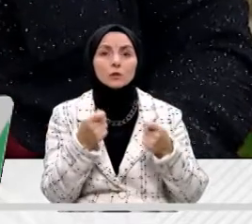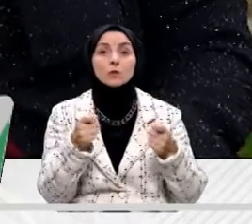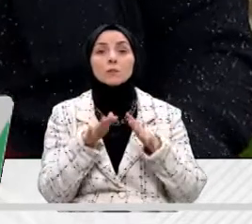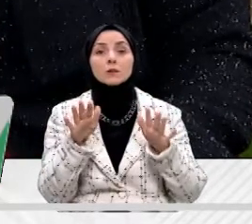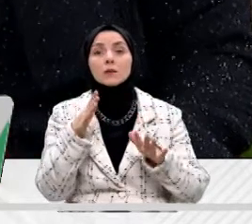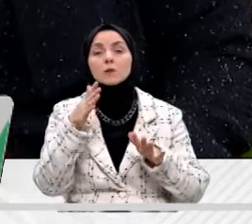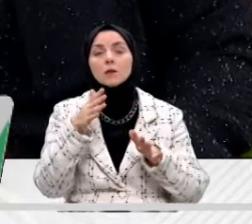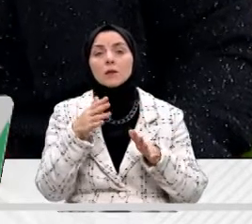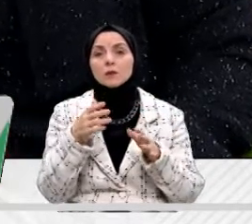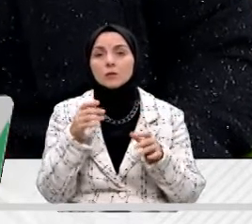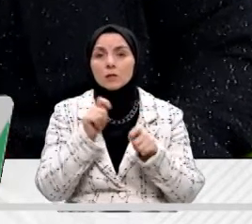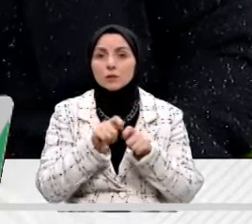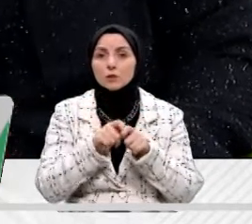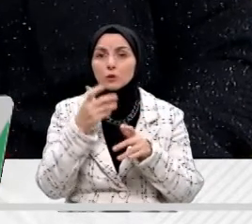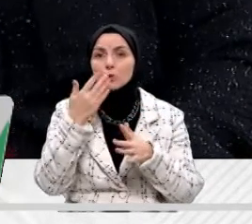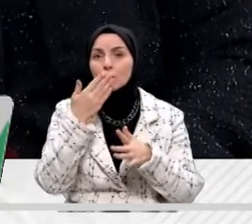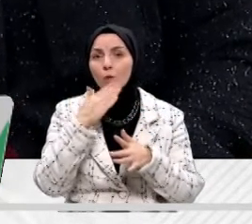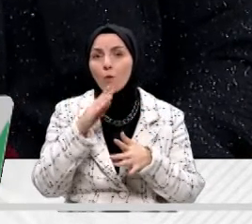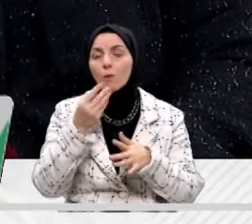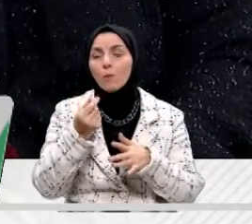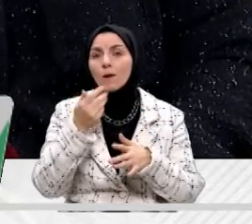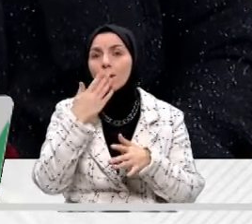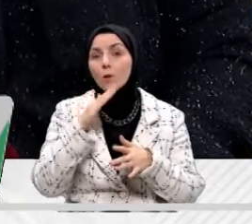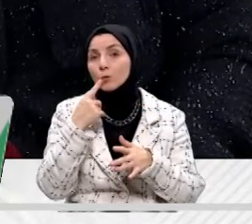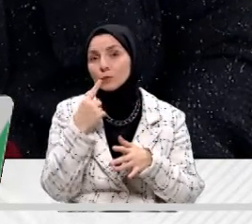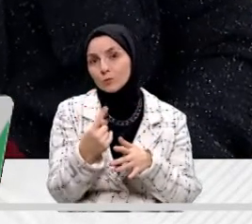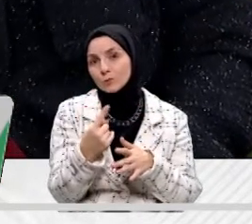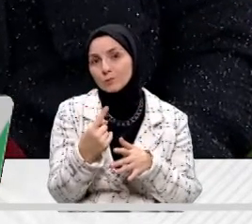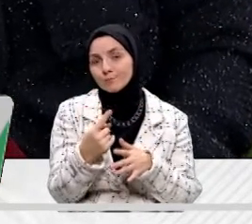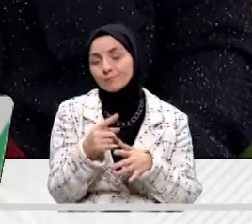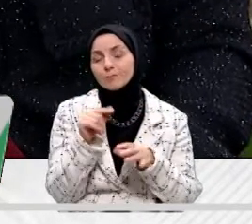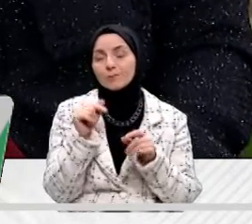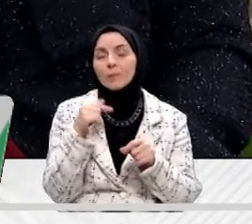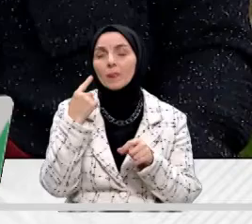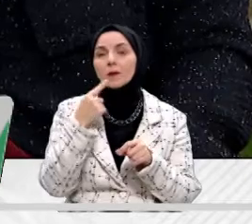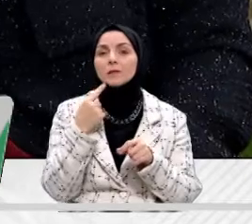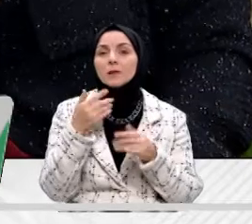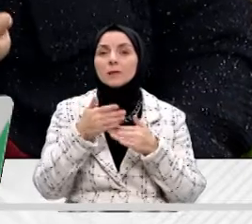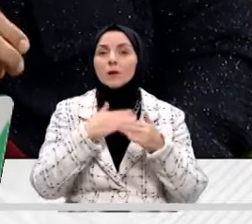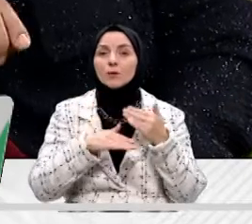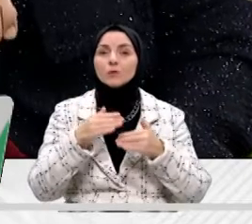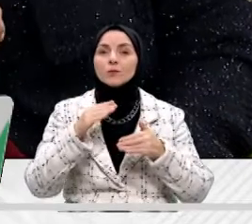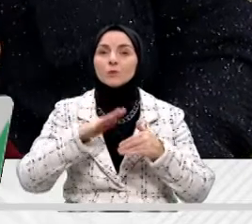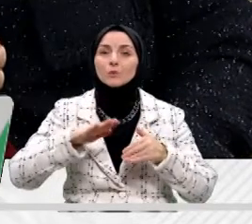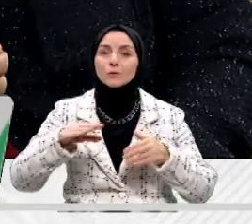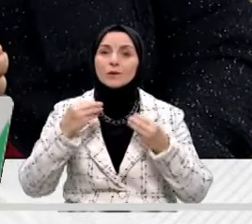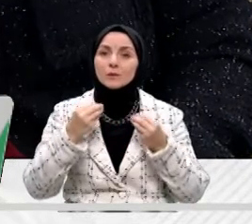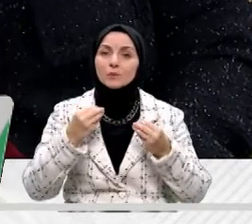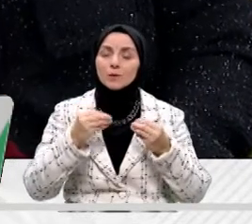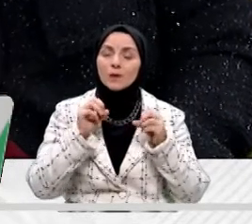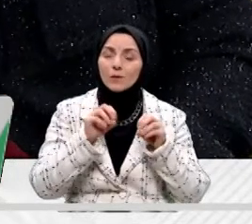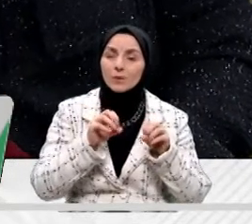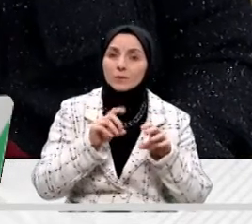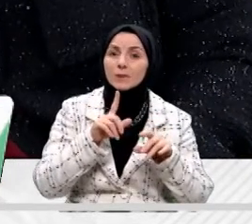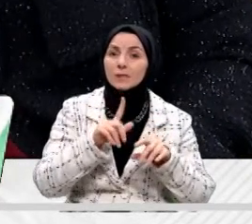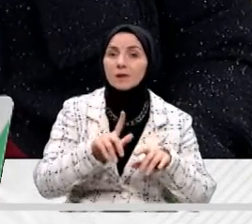diye çözüm bilmiyoruz çözüm O yüzden acil Bugünden itibaren anne yatağını ayıracak hatta kendi odasının Mümkünse kapatacak